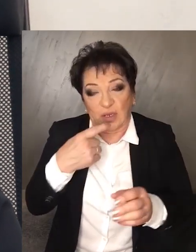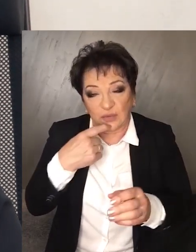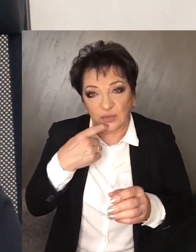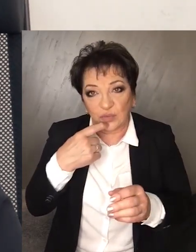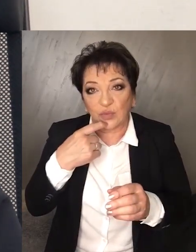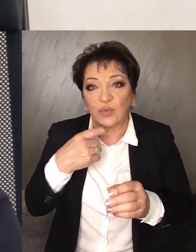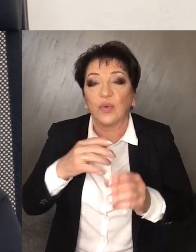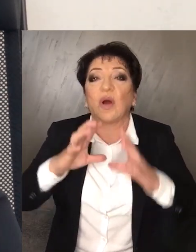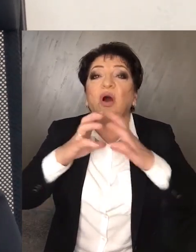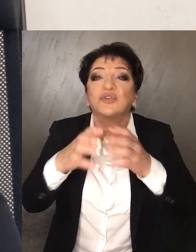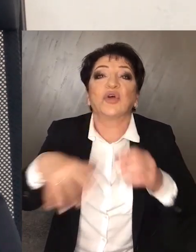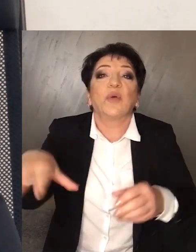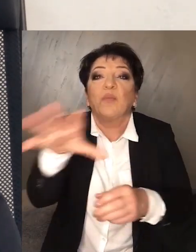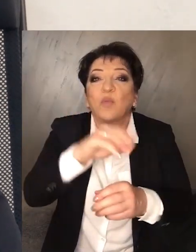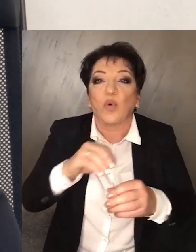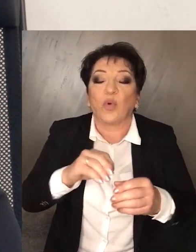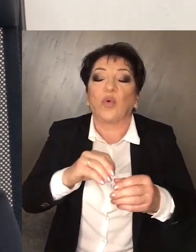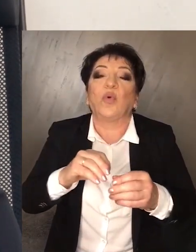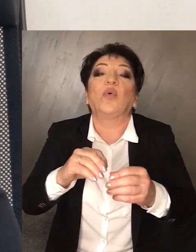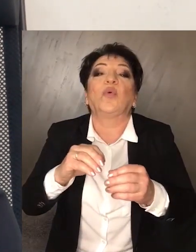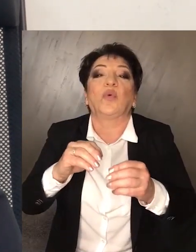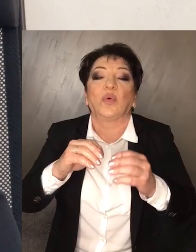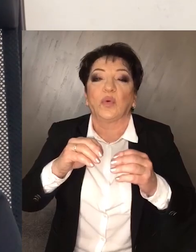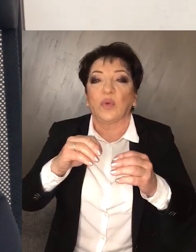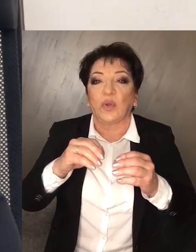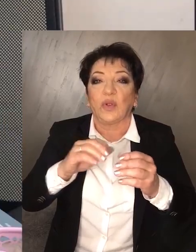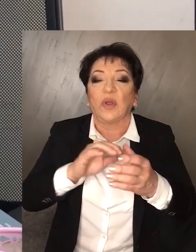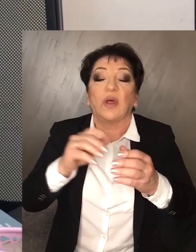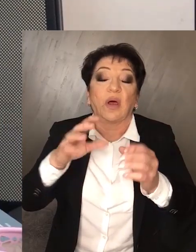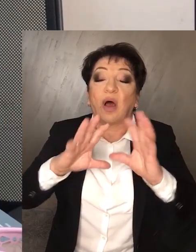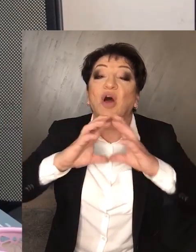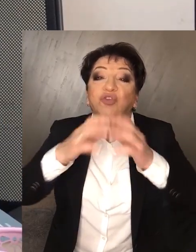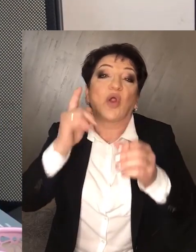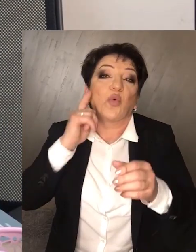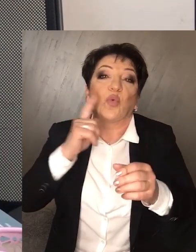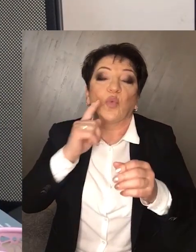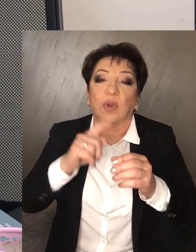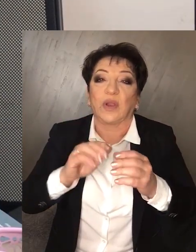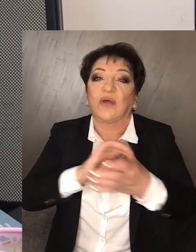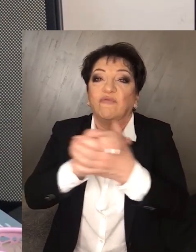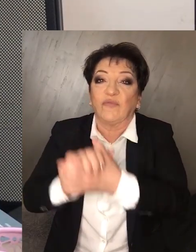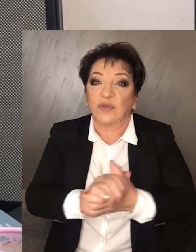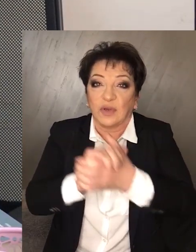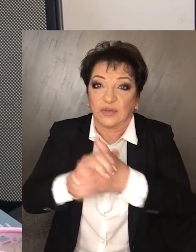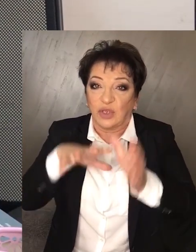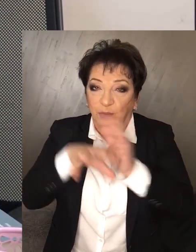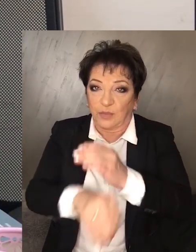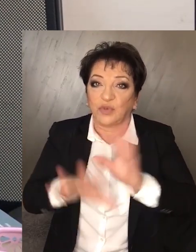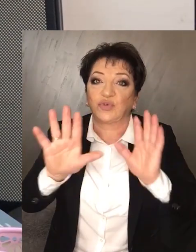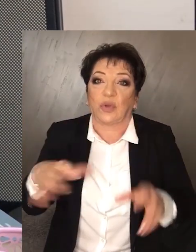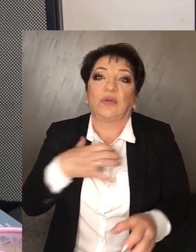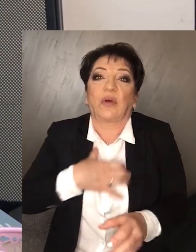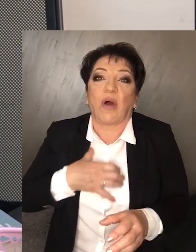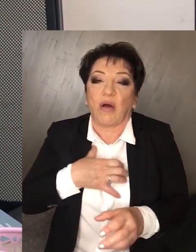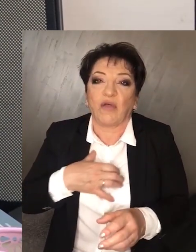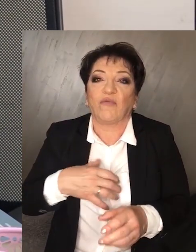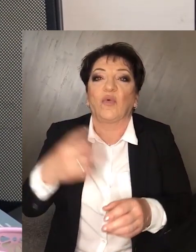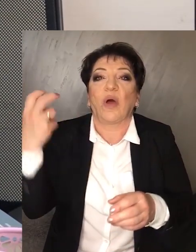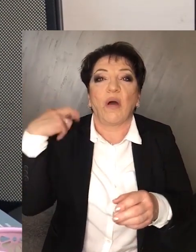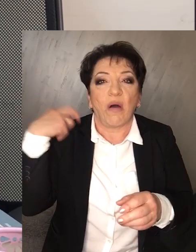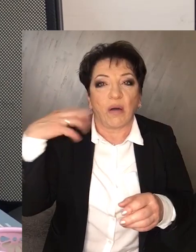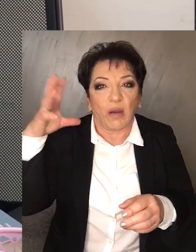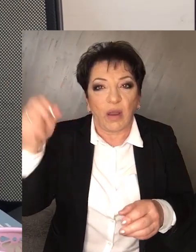աշխարհում սկսեցին հետազոտել ժեստերի լեզուն, Աշխարհի խուլերի ֆեդերացիայի